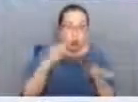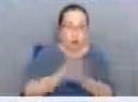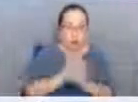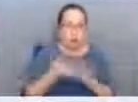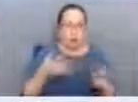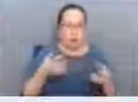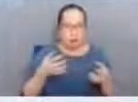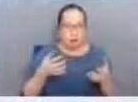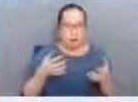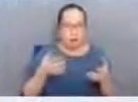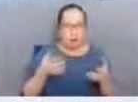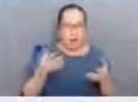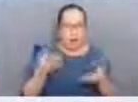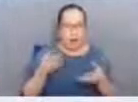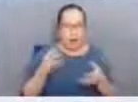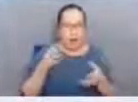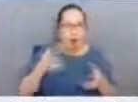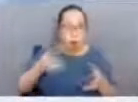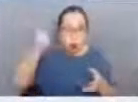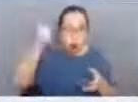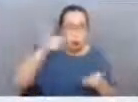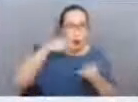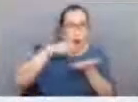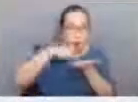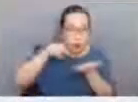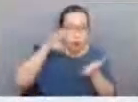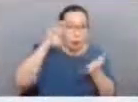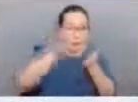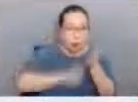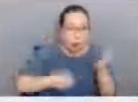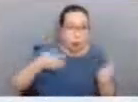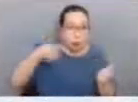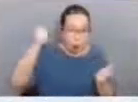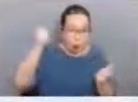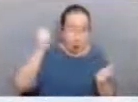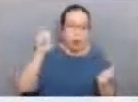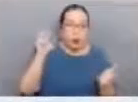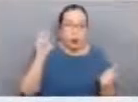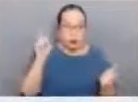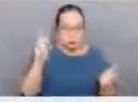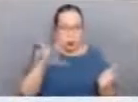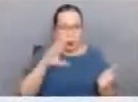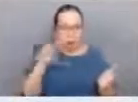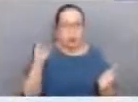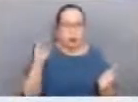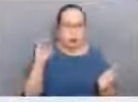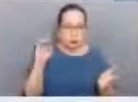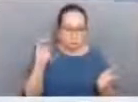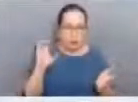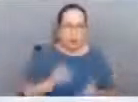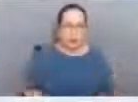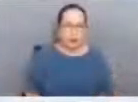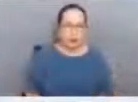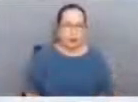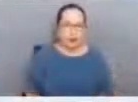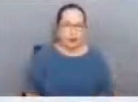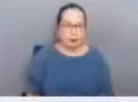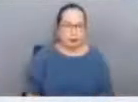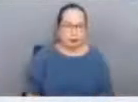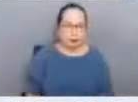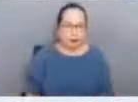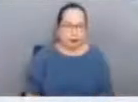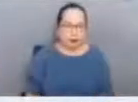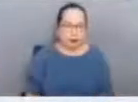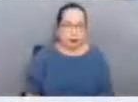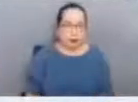kayong apply pa. Basta kami na po, sa Nobyembre at Disyembre, hindi na namin kayo singilin. You don't have to apply.